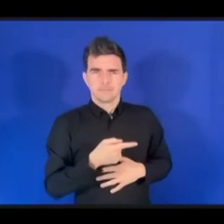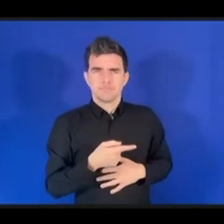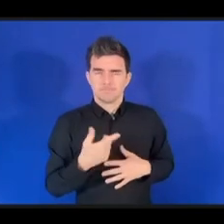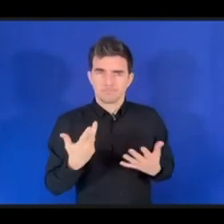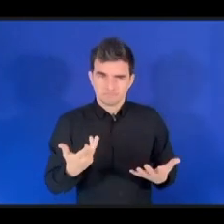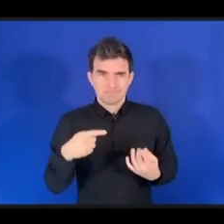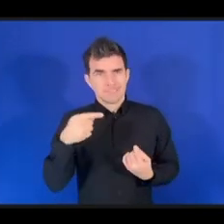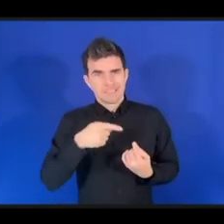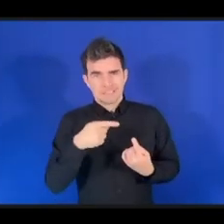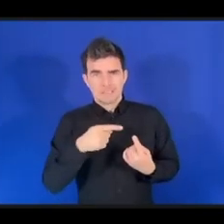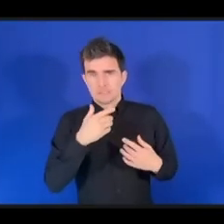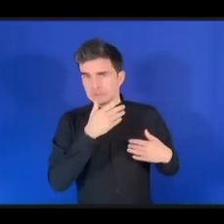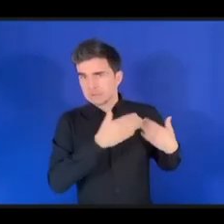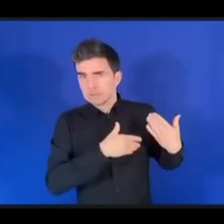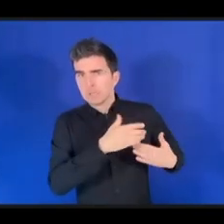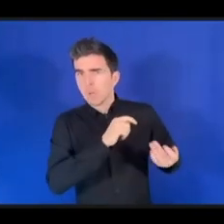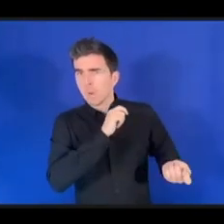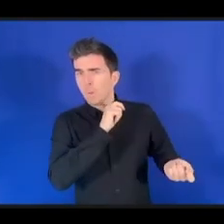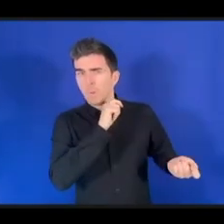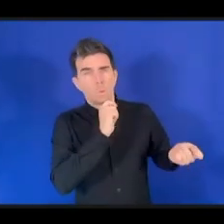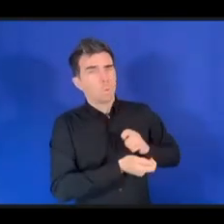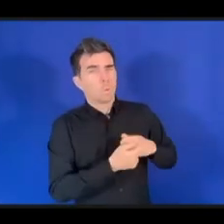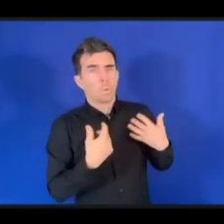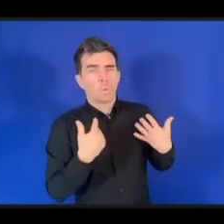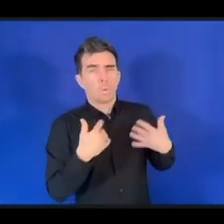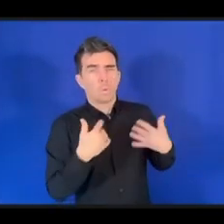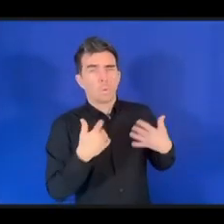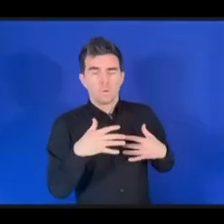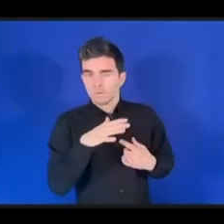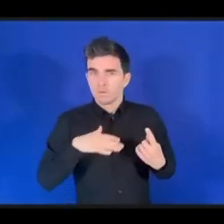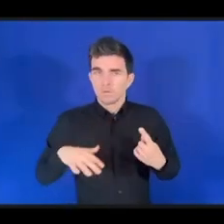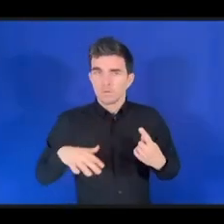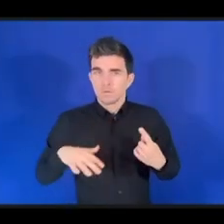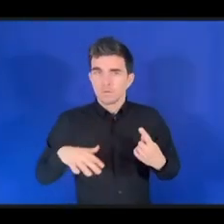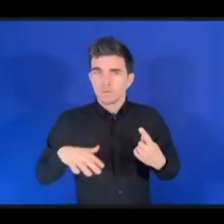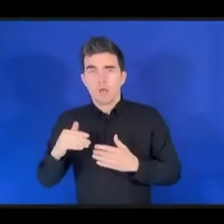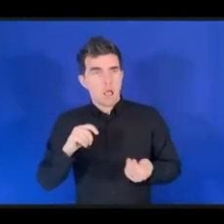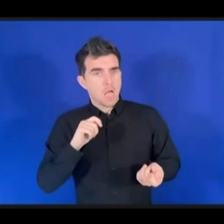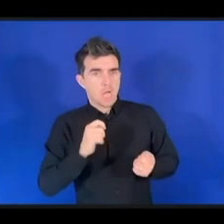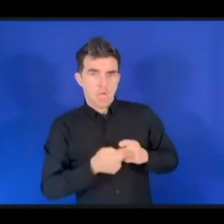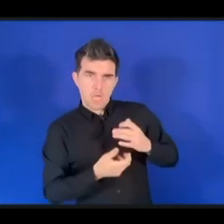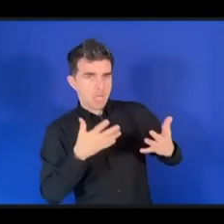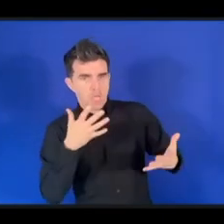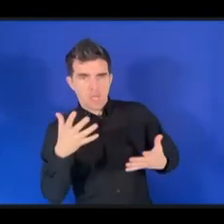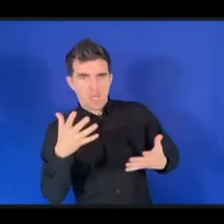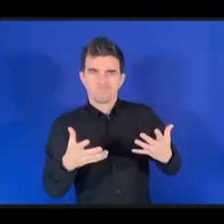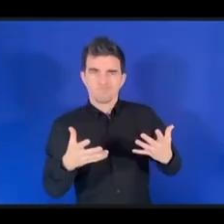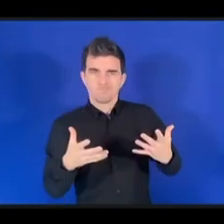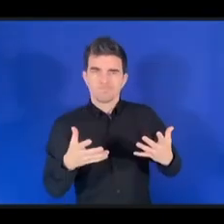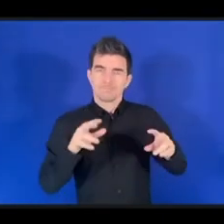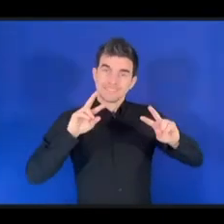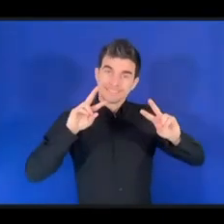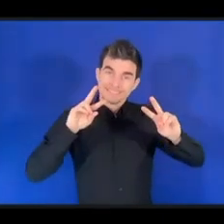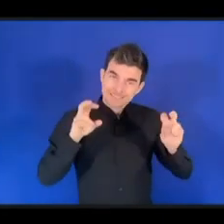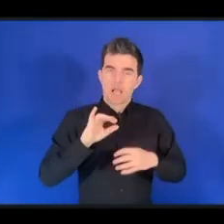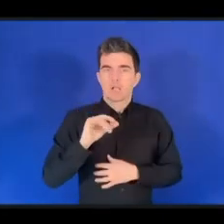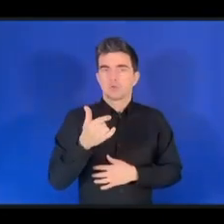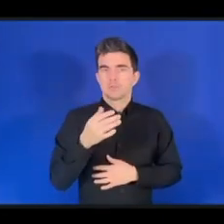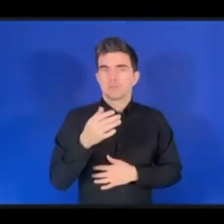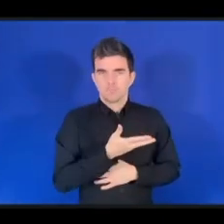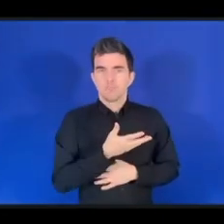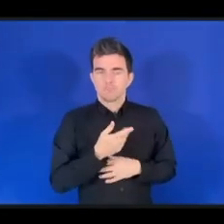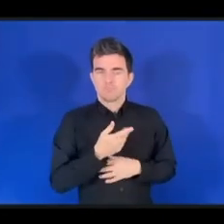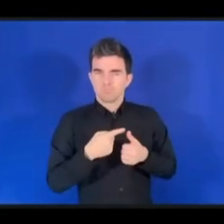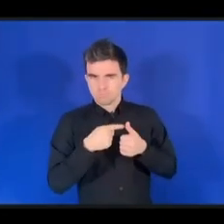évoluer par exemple lia générative a été un des grands sujets de conversation ces